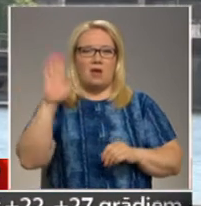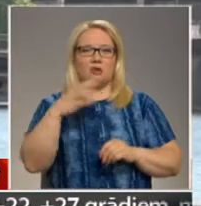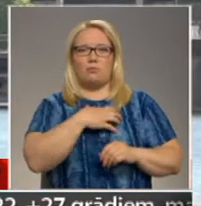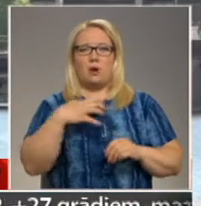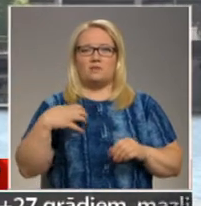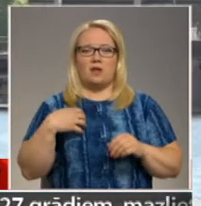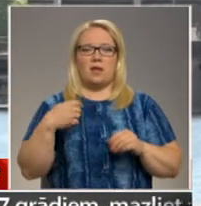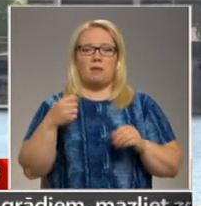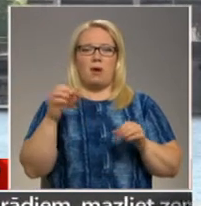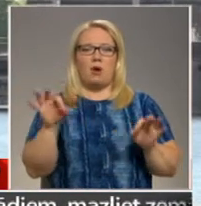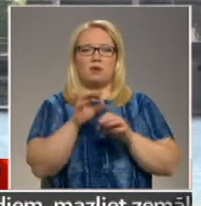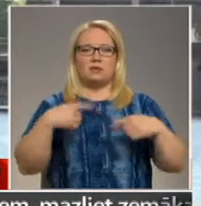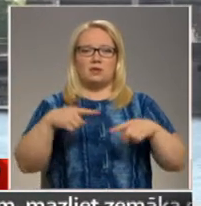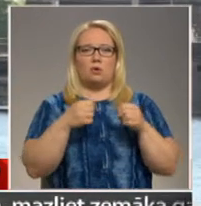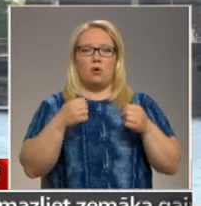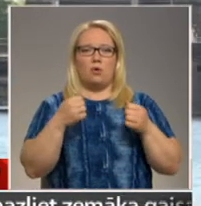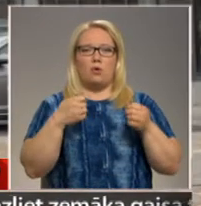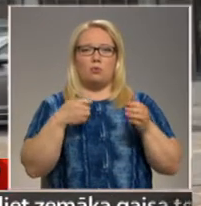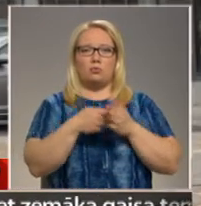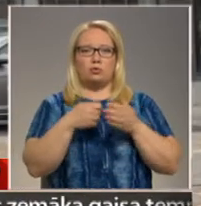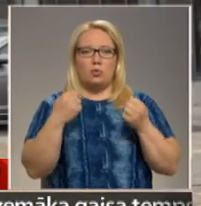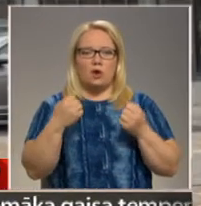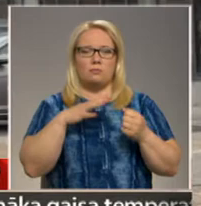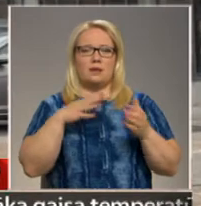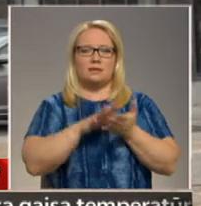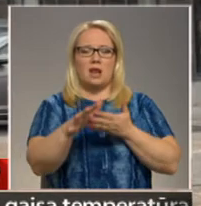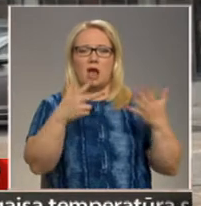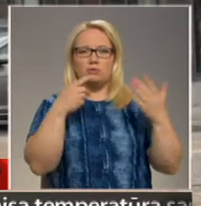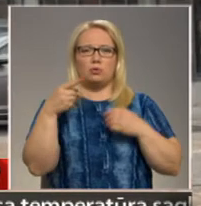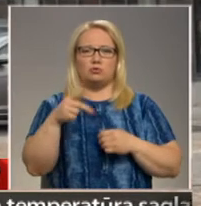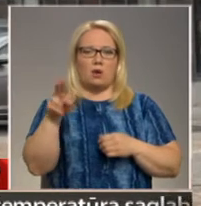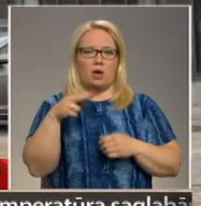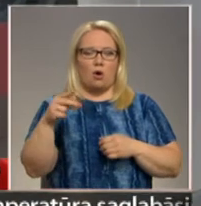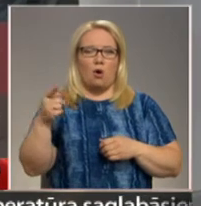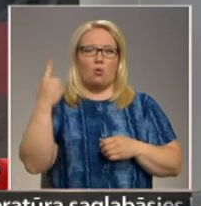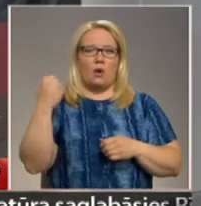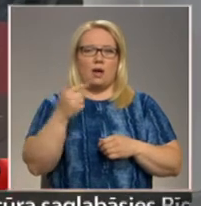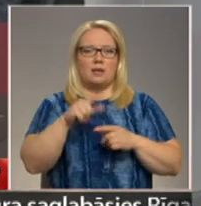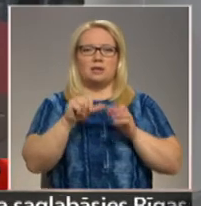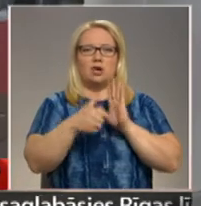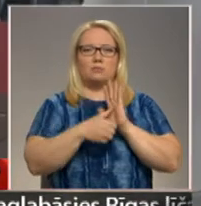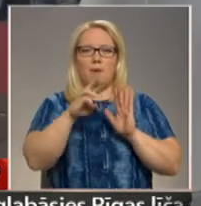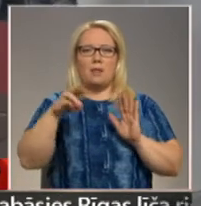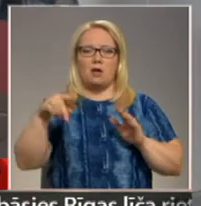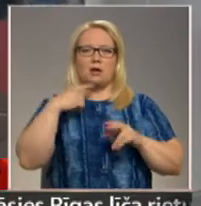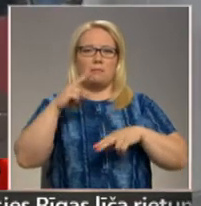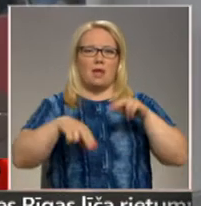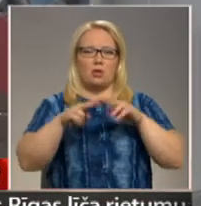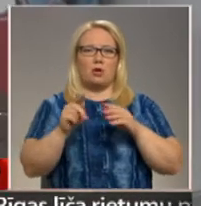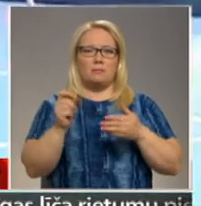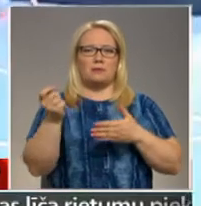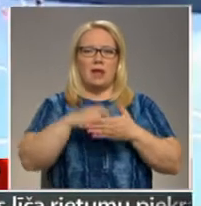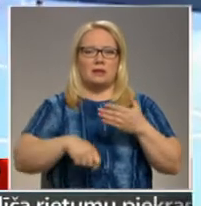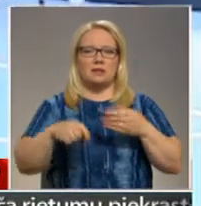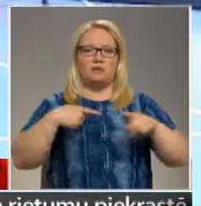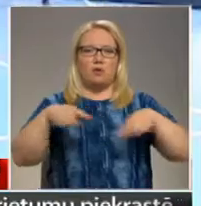zāles uzturēšanai dotējusi vairāk nekā 800 tūkstoši eiro. Tāpat tuvāko gadu laikā par kopumā gandrīz 16 miljoniem eiro plānots būvēt slēgtās futbola un